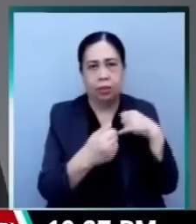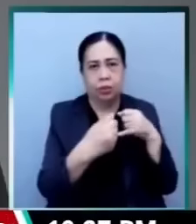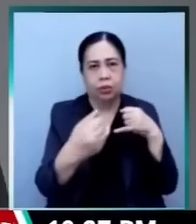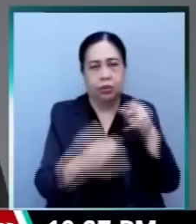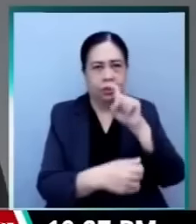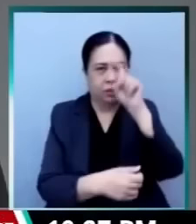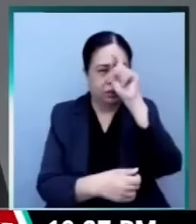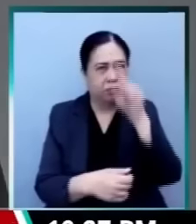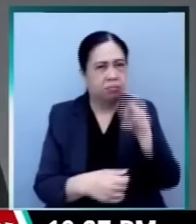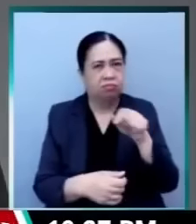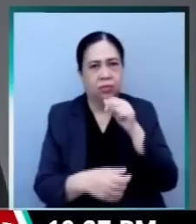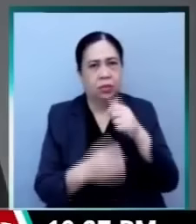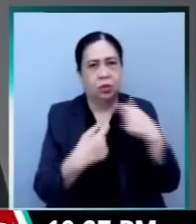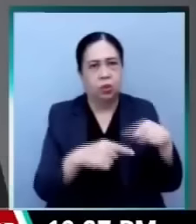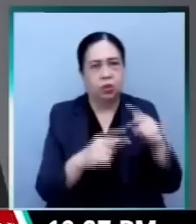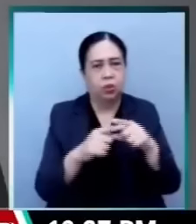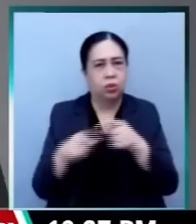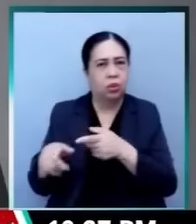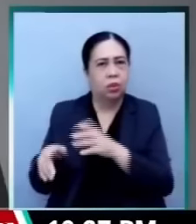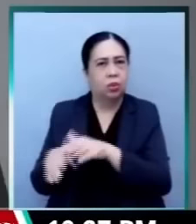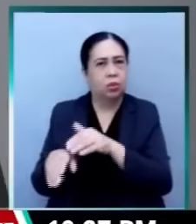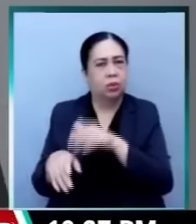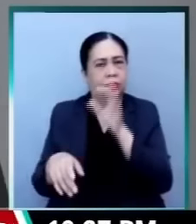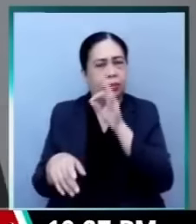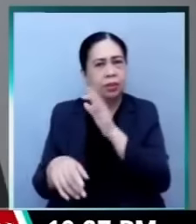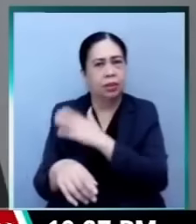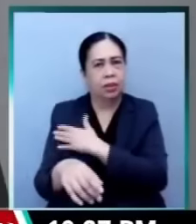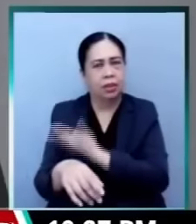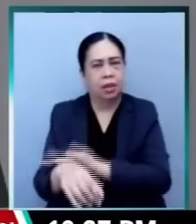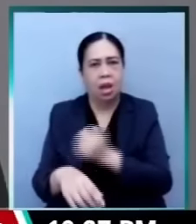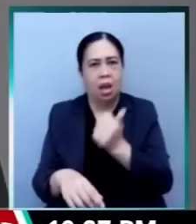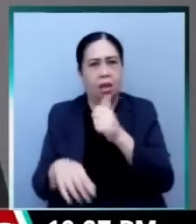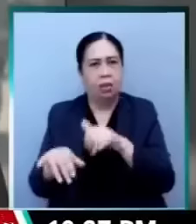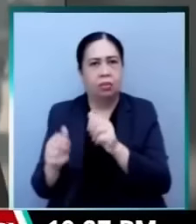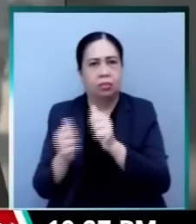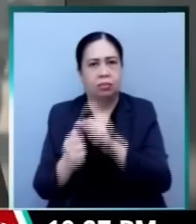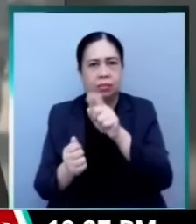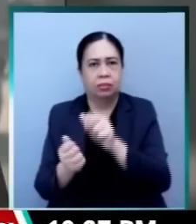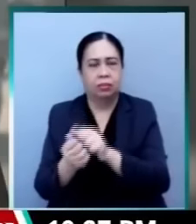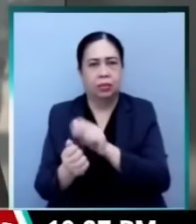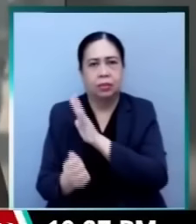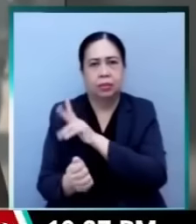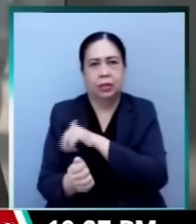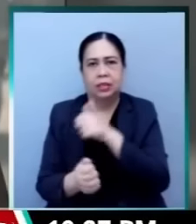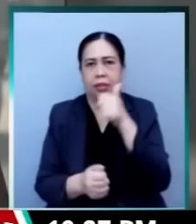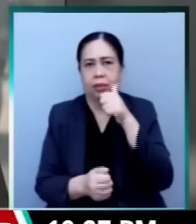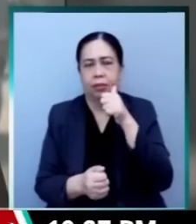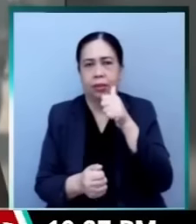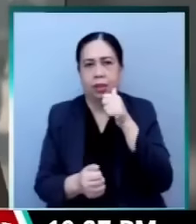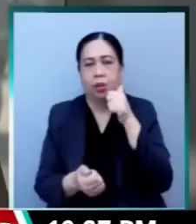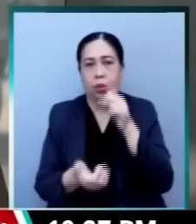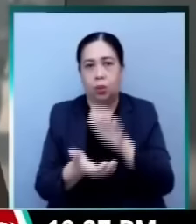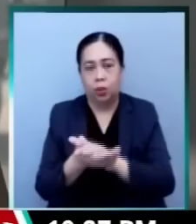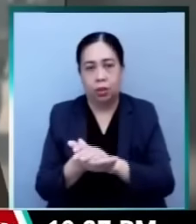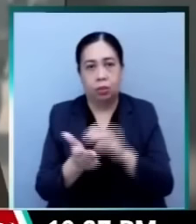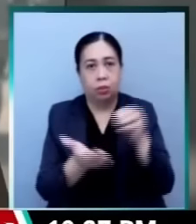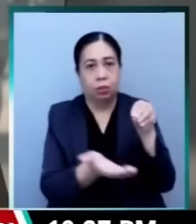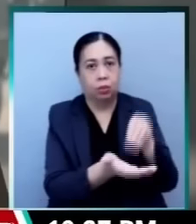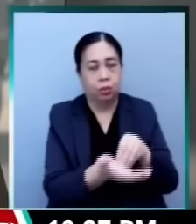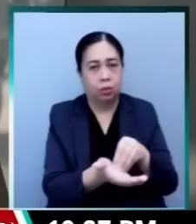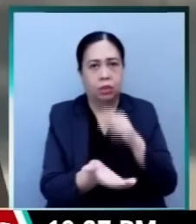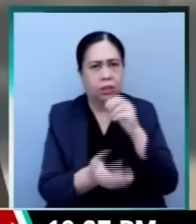tumuloy para hindi maiwan ang anak na lalaki na ayaw ring umalis na hindi kasama ang kanyang Palestinang asawa. Nang magpalista kasi sila, hindi pa malinaw kung